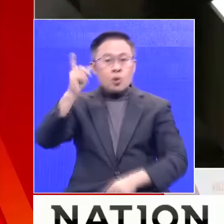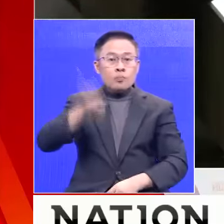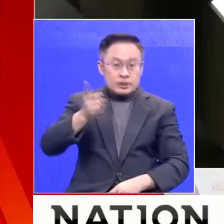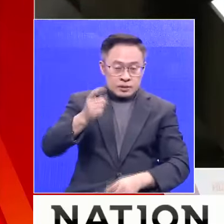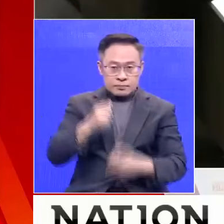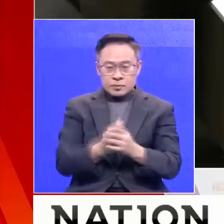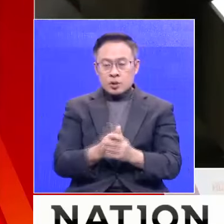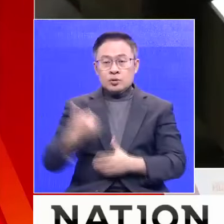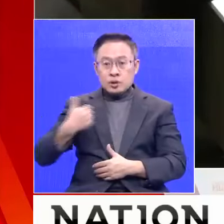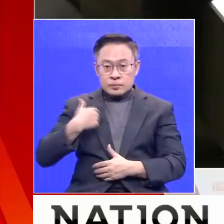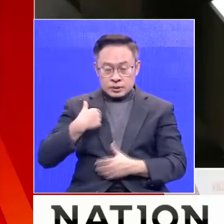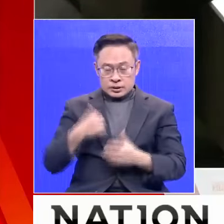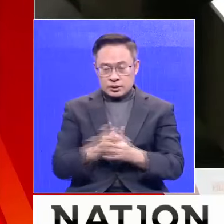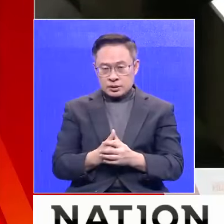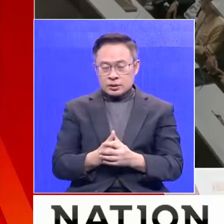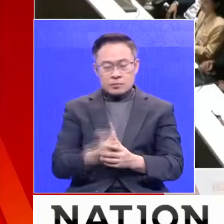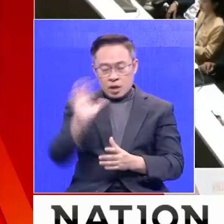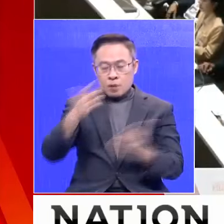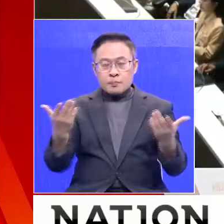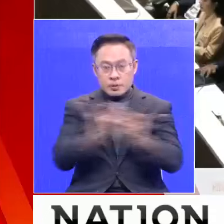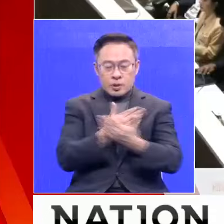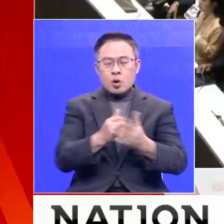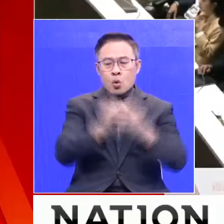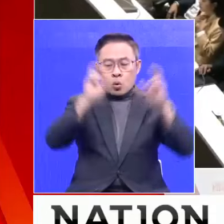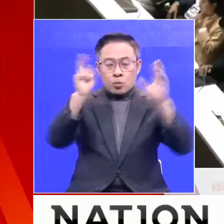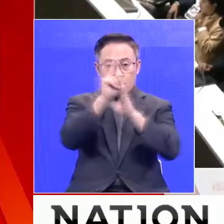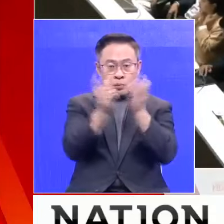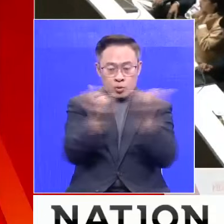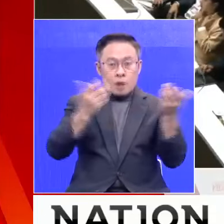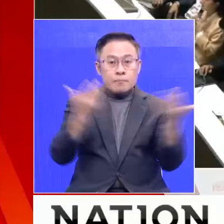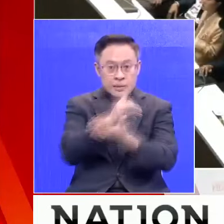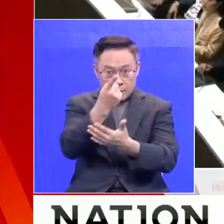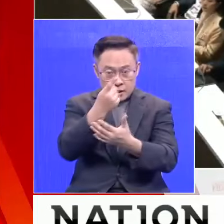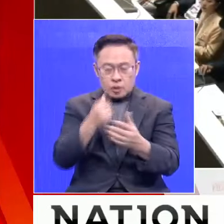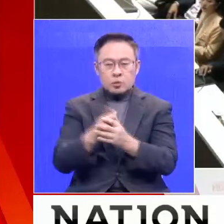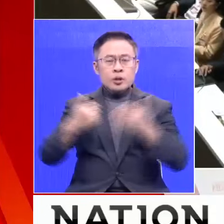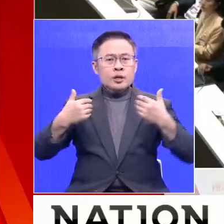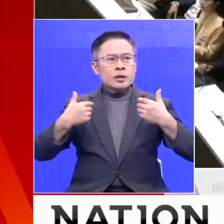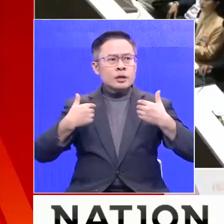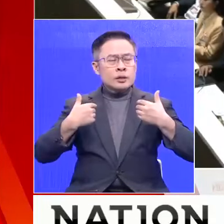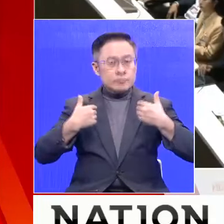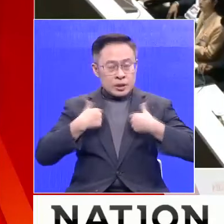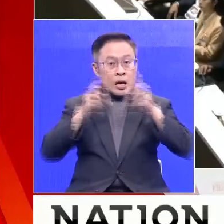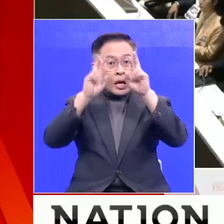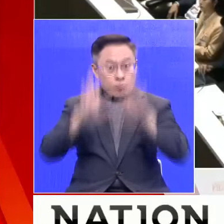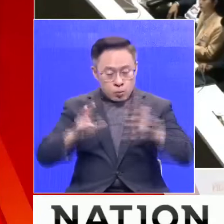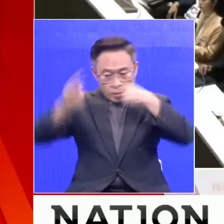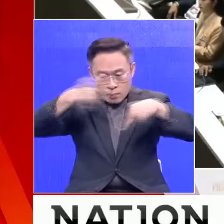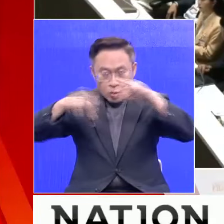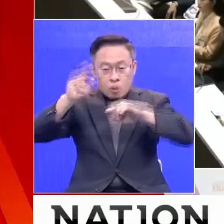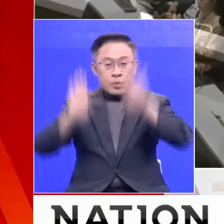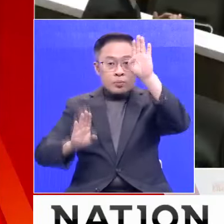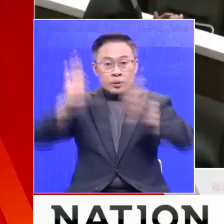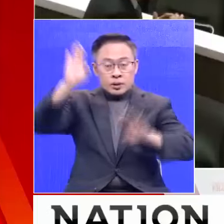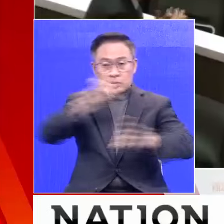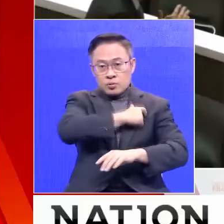ยอันมีพระมหากษัตริย์ทรงเป็นประมุขและไม่เป็นการเปลี่ยนแปลงรูปแบบของรัฐซึ่งเงื่อนไขเรื่องการไม่เปลี่ยนแปลงระบอบการปกครอง